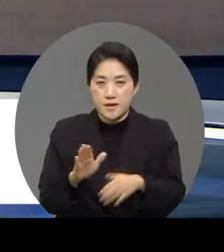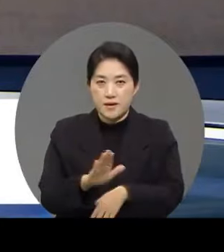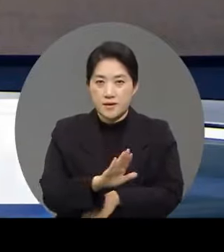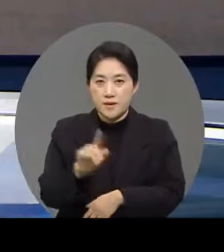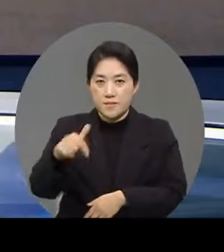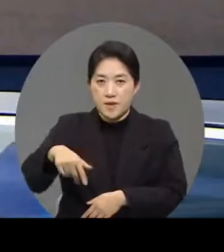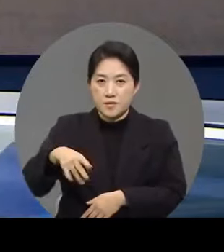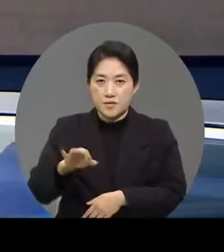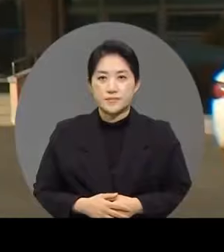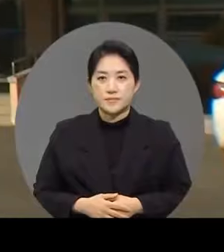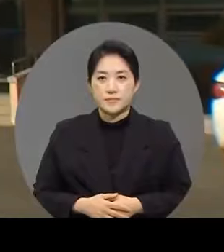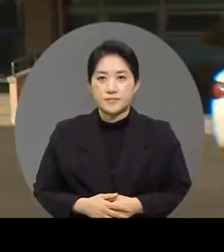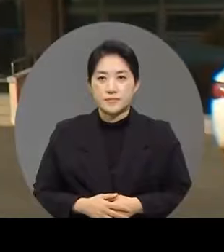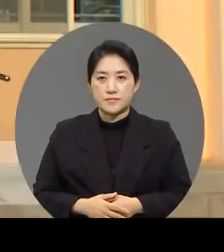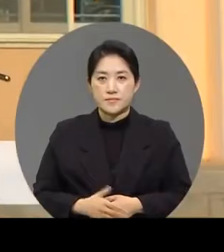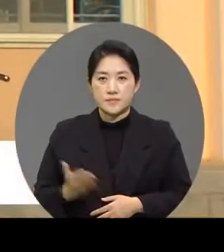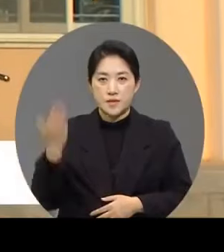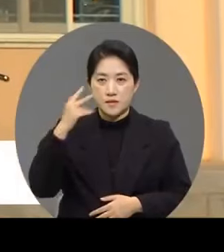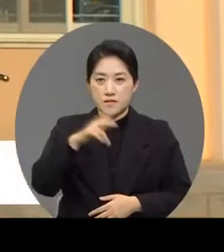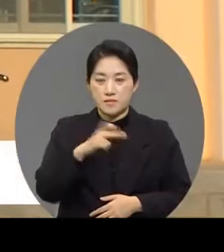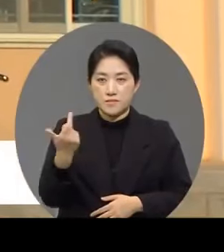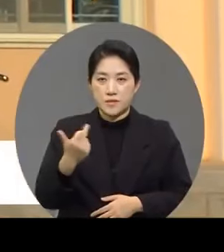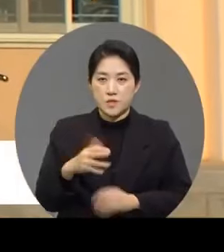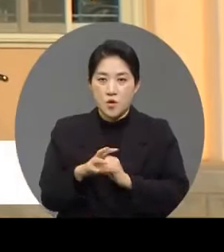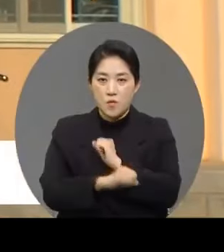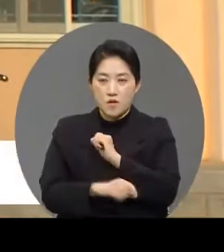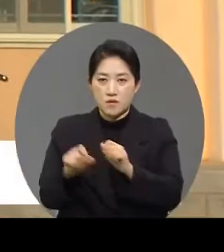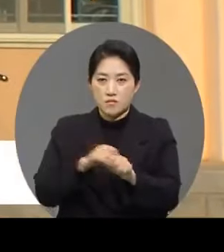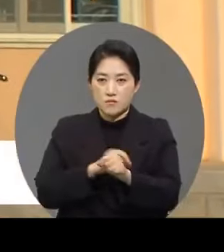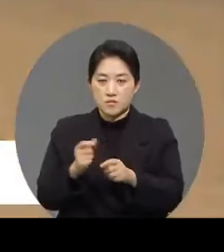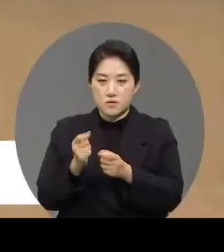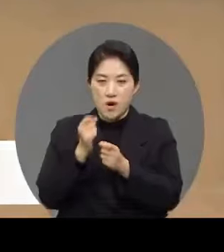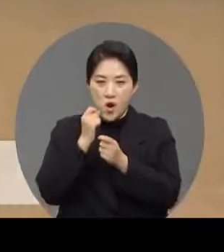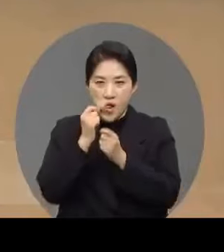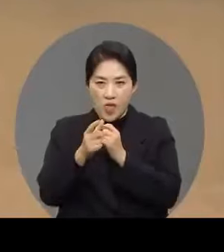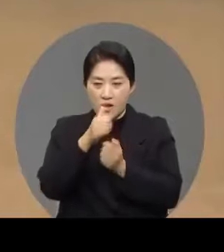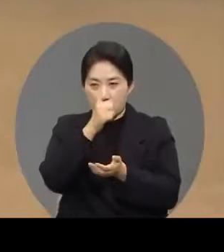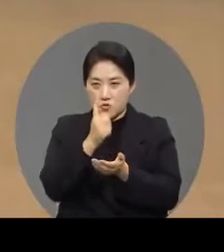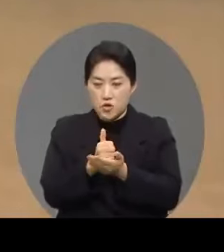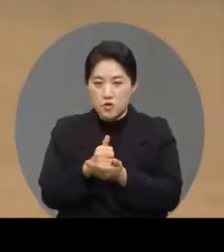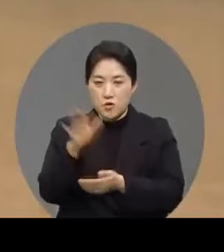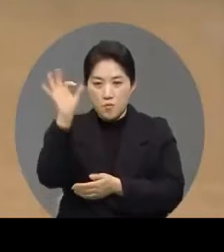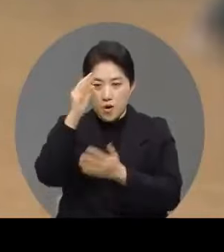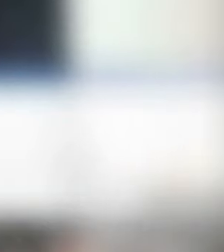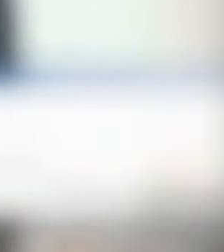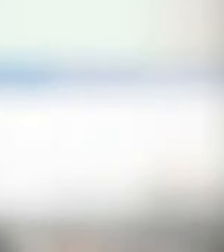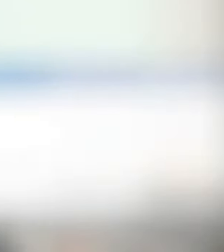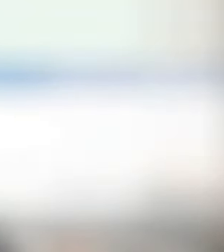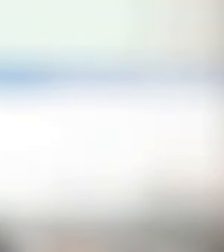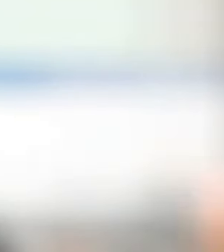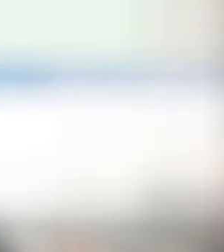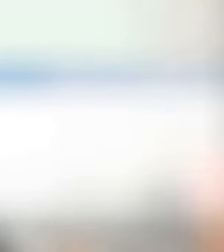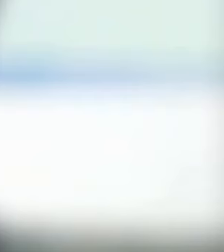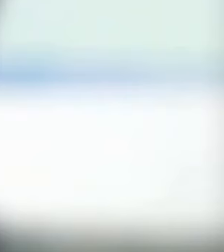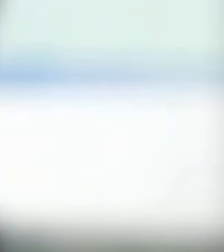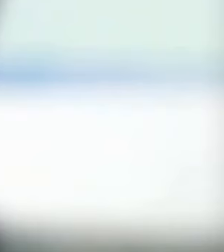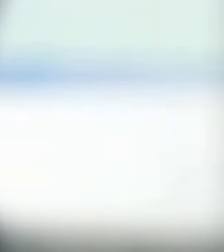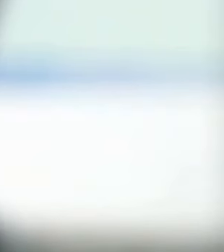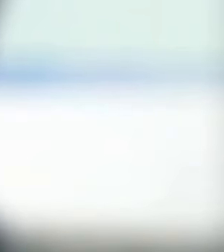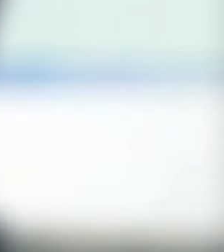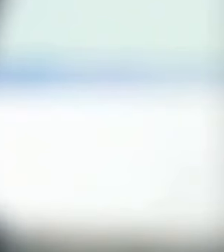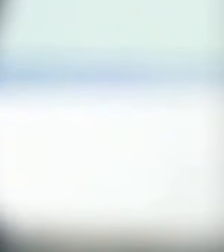지난 2022년 포항 교도소의 횡령 등의 혐의로 수감 중인 재소자 박모 씨가 교도관에게 금품을 준